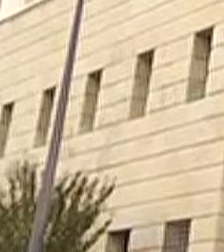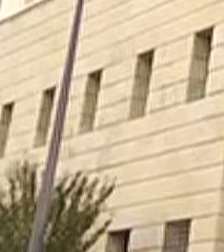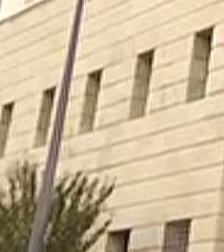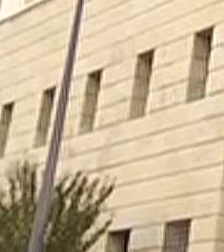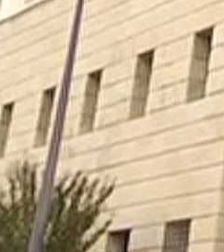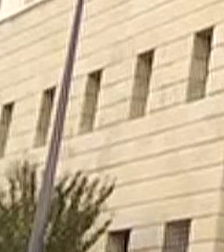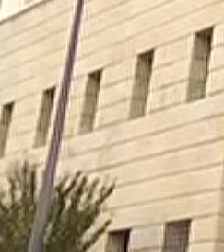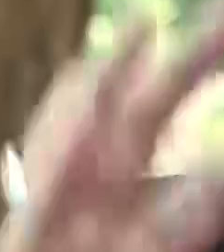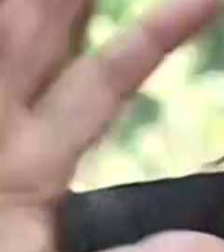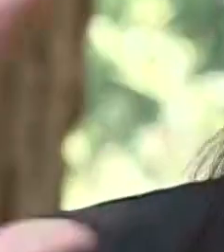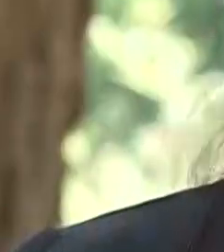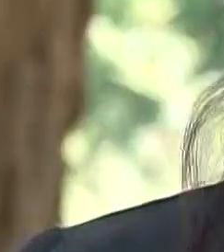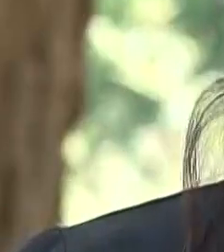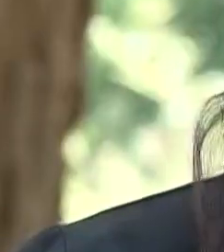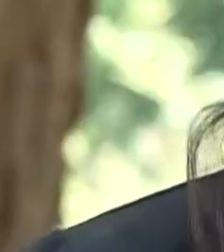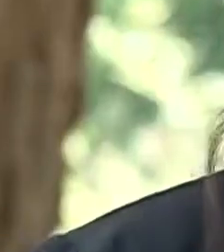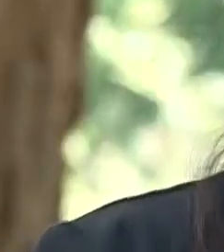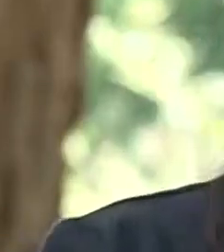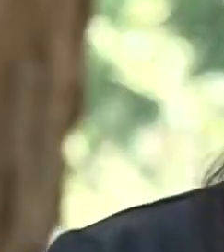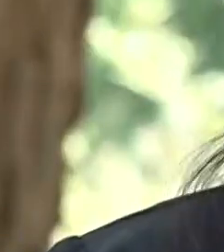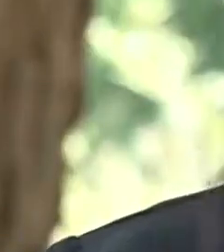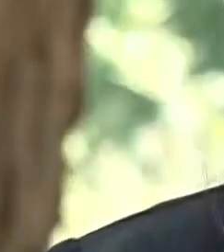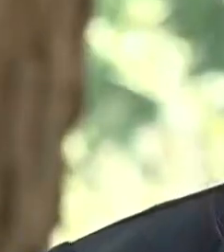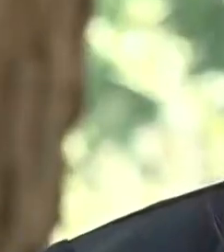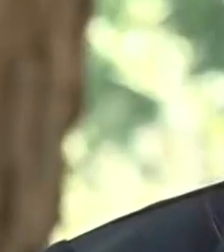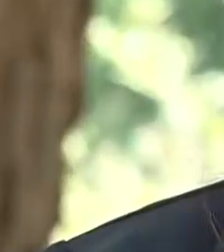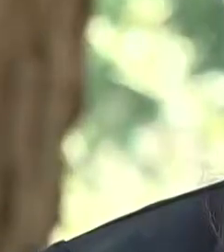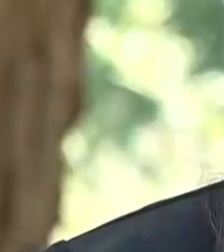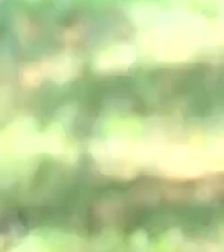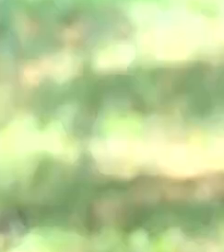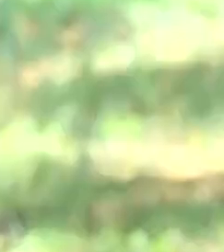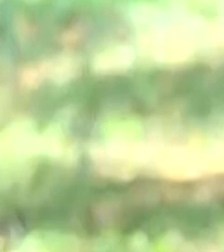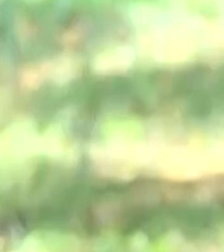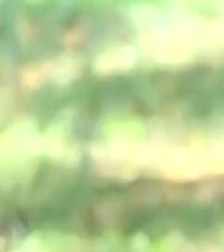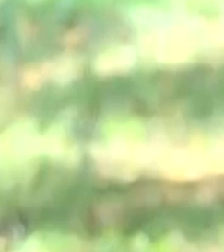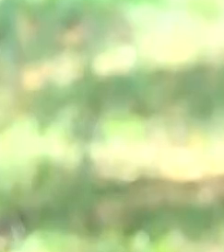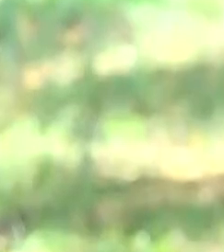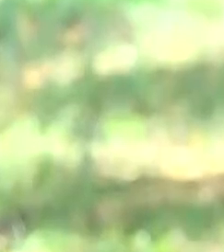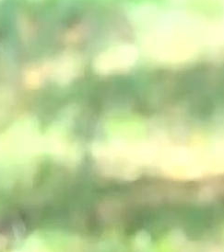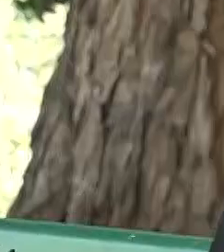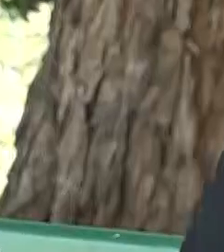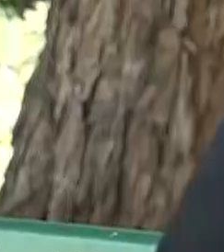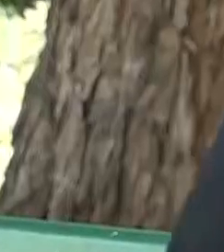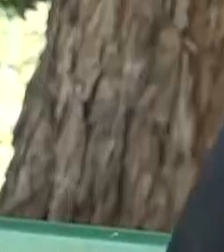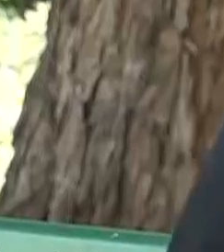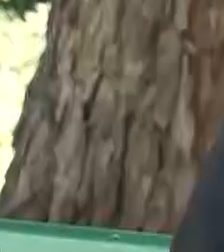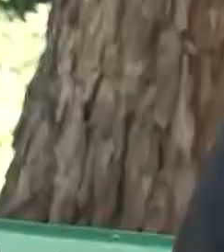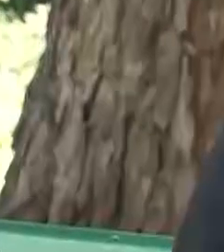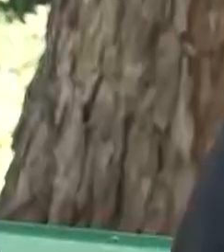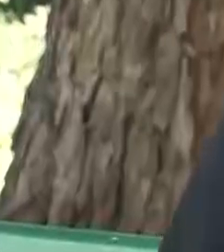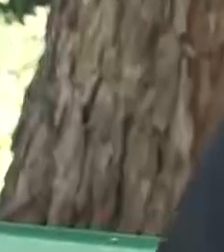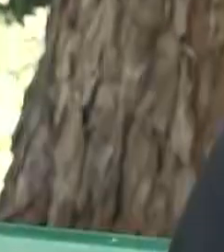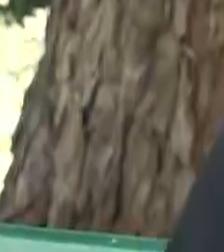התחבורה. אנחנו יודעים, יש הרבה הסחי דעת. אף אחד לא שוכח בכוונה ילד באוטו. אנחנו נעזור לכם שתהיו